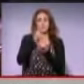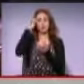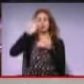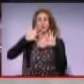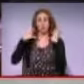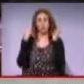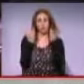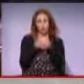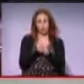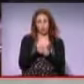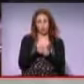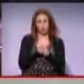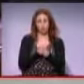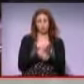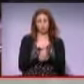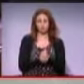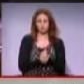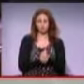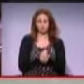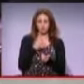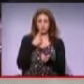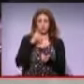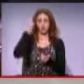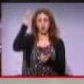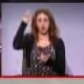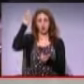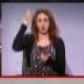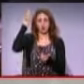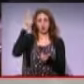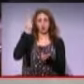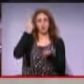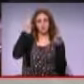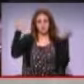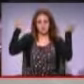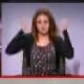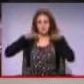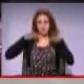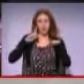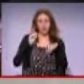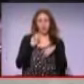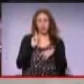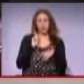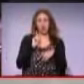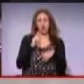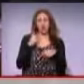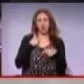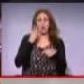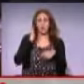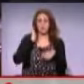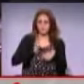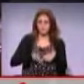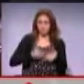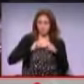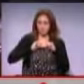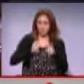المصير. لا يكلف الله نفسا إلا وسعها،